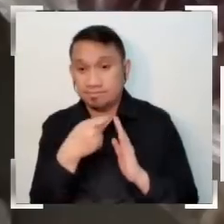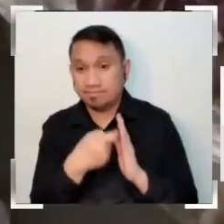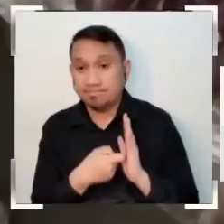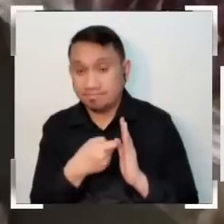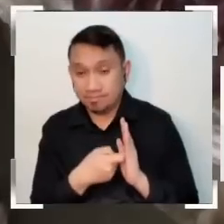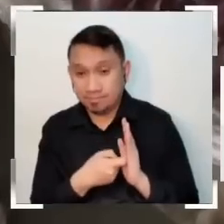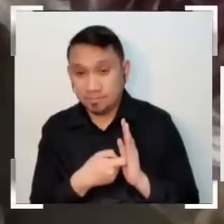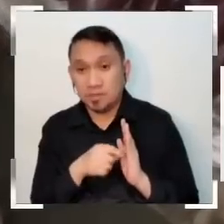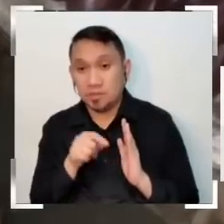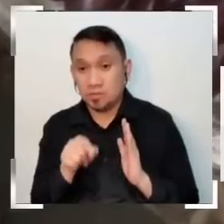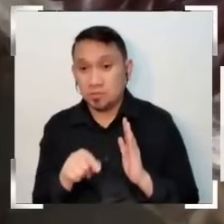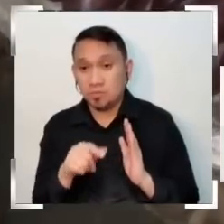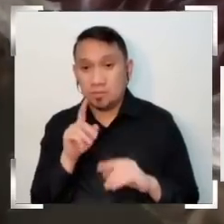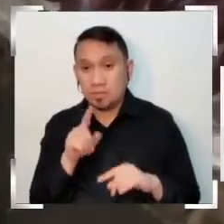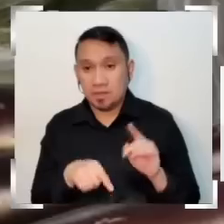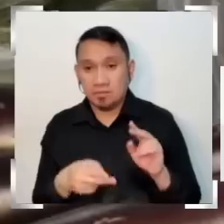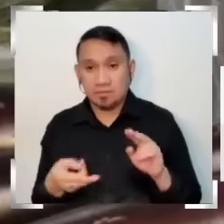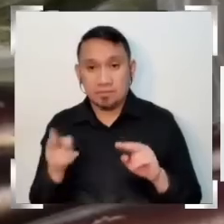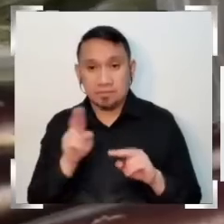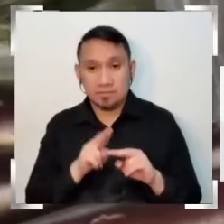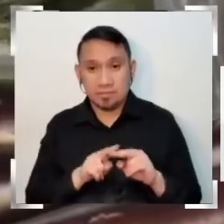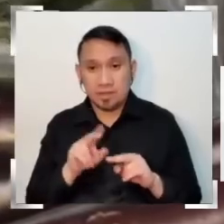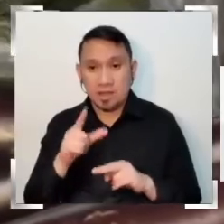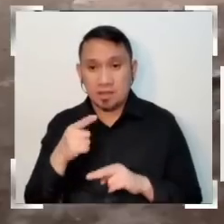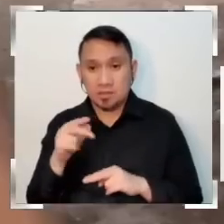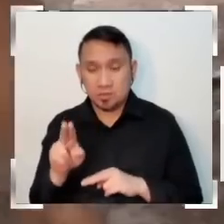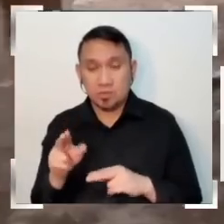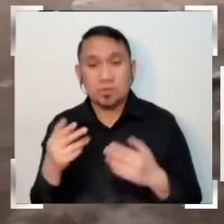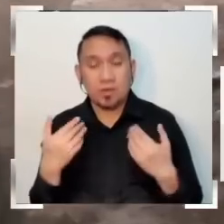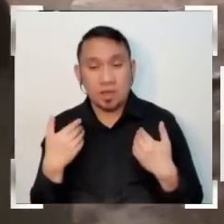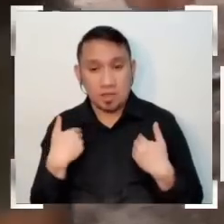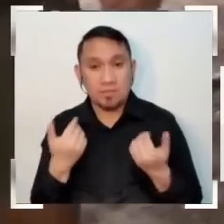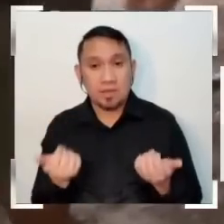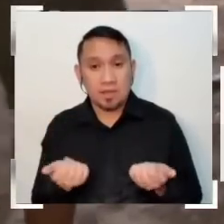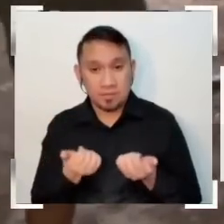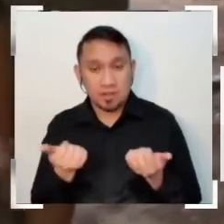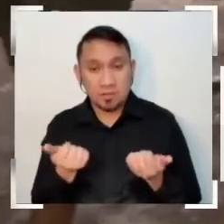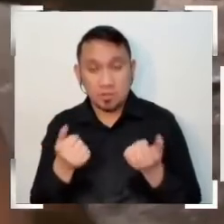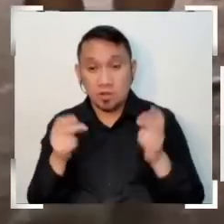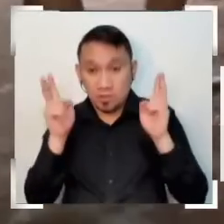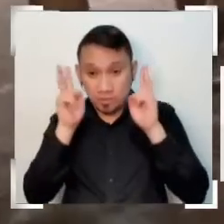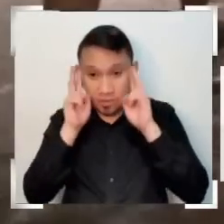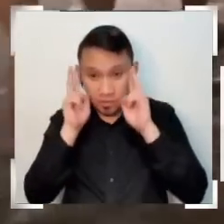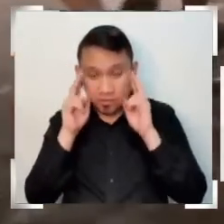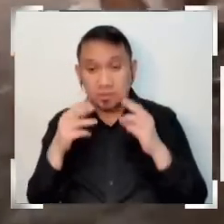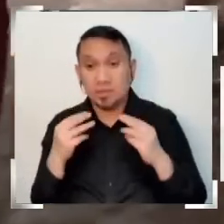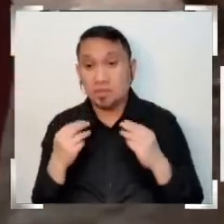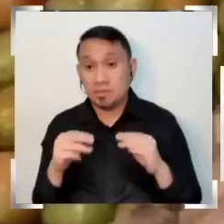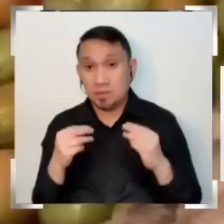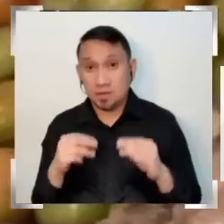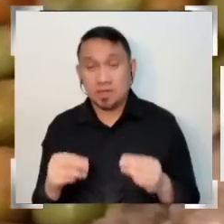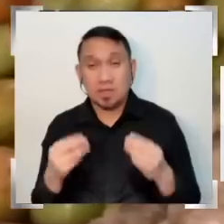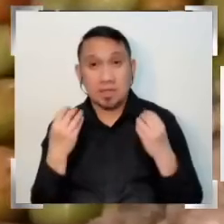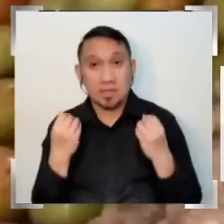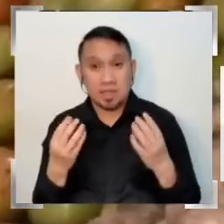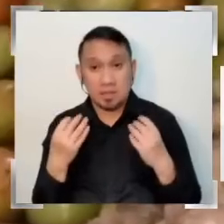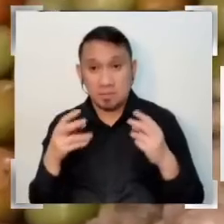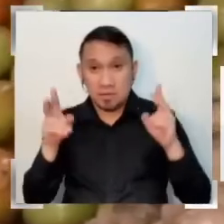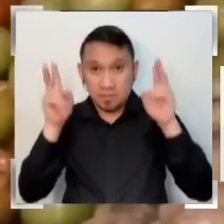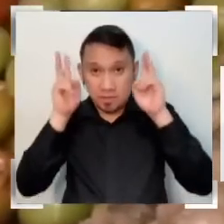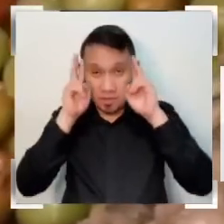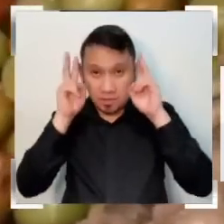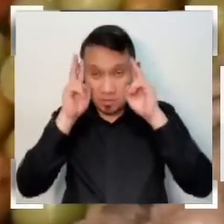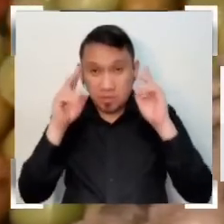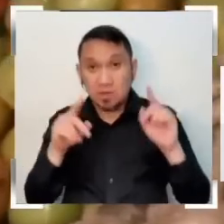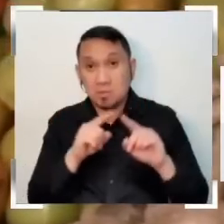lalawigan. Tiniyak din ng LGU na sapat ang supply ng gulay. Sa palengke sa daraga, marami pang supply ng gulay. Pero tingin ng